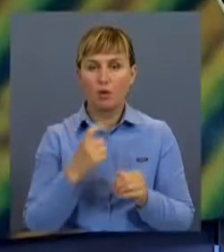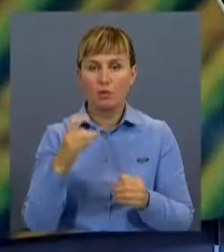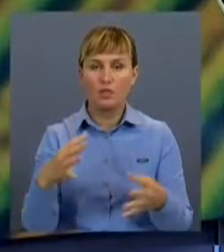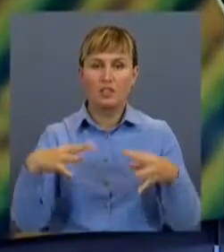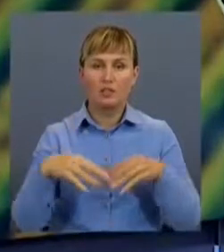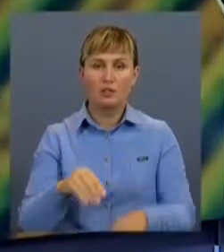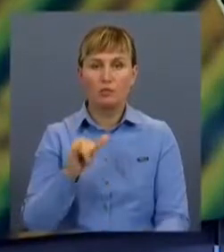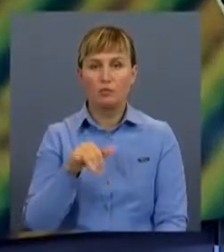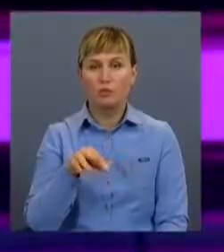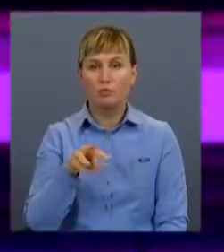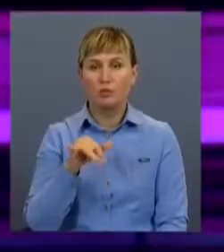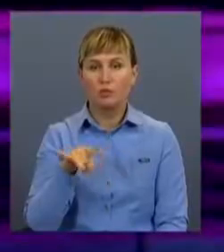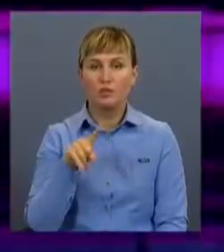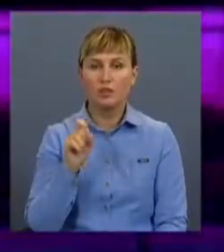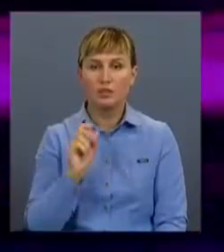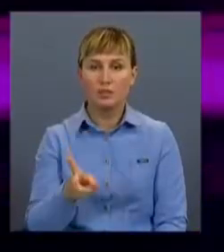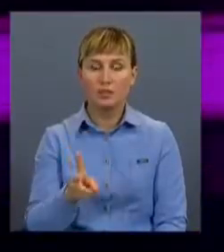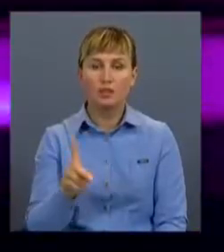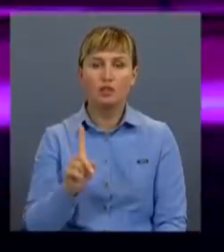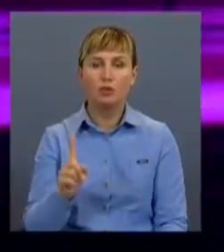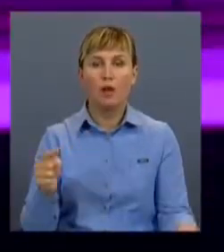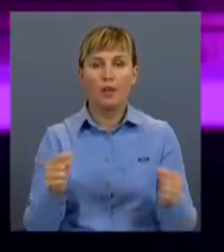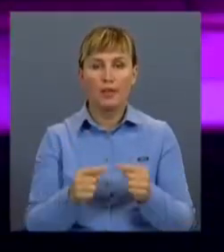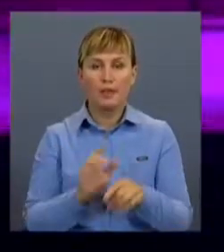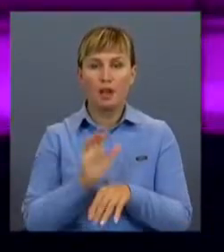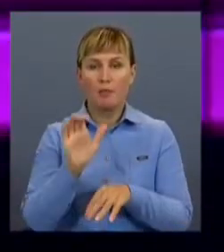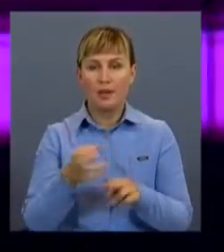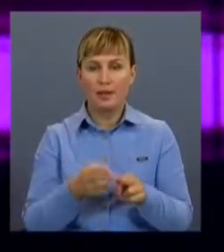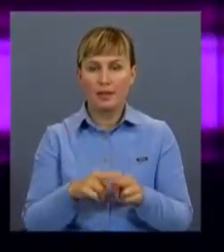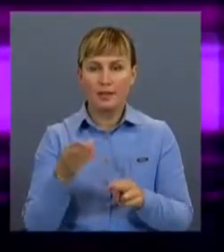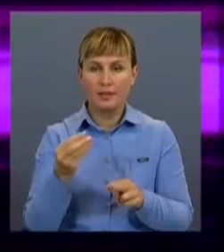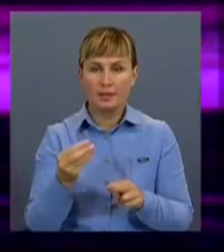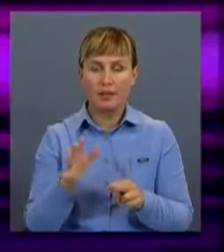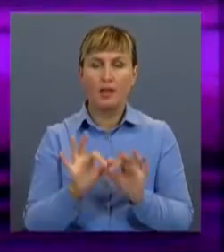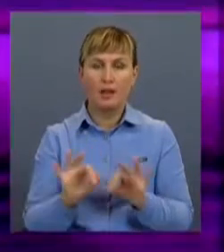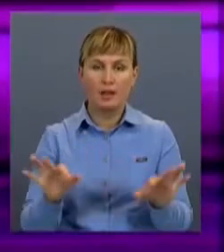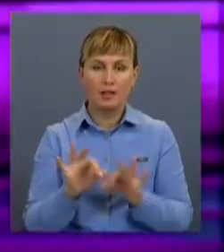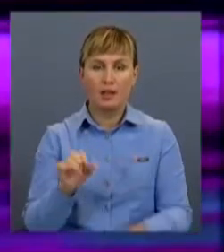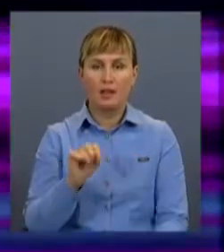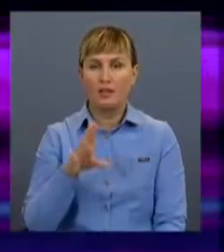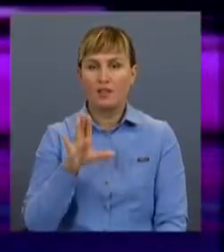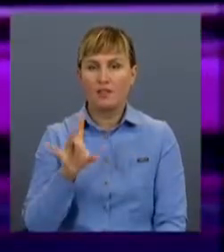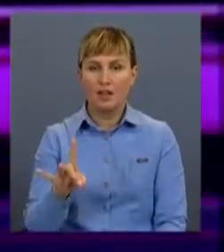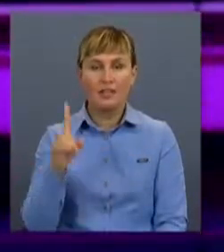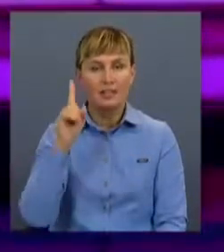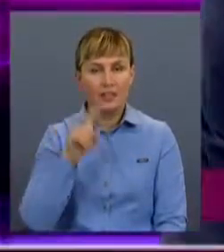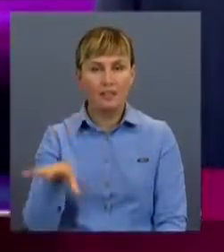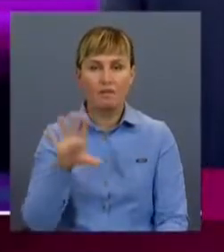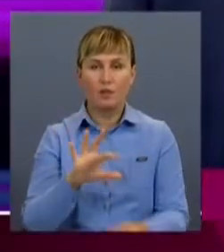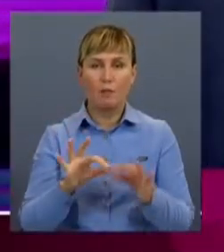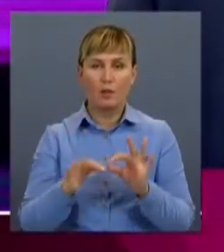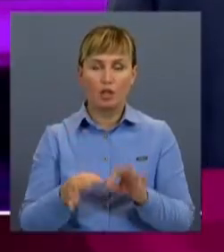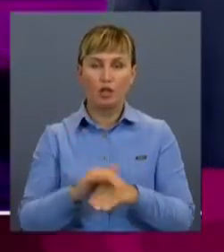умирзак шукеев она что конкретно направит эти деньги попросим рассказать он ворошили кенова он знает все подробности